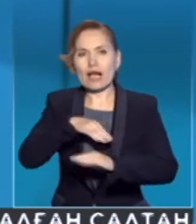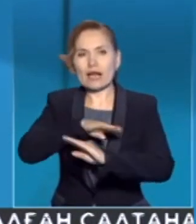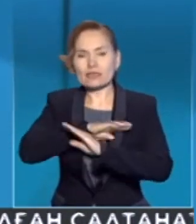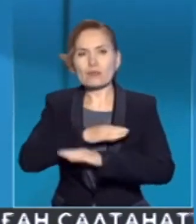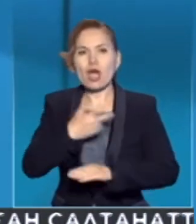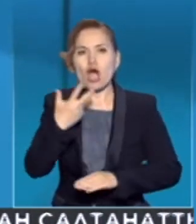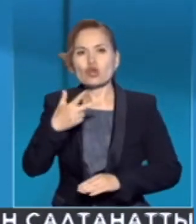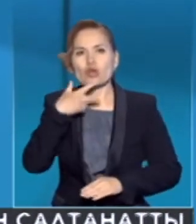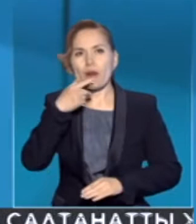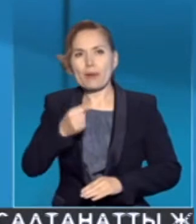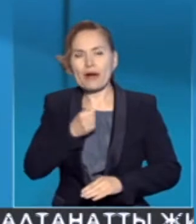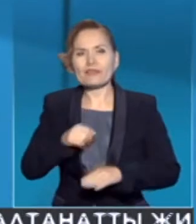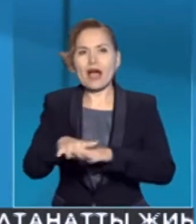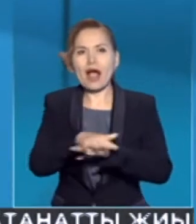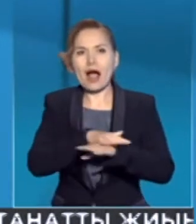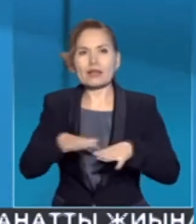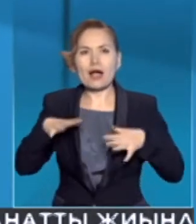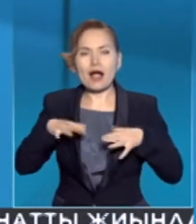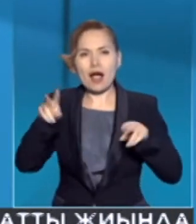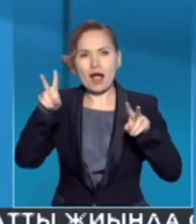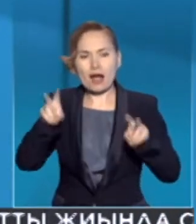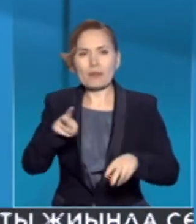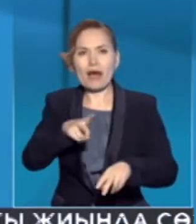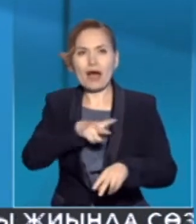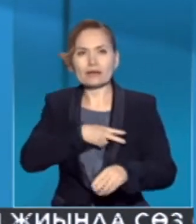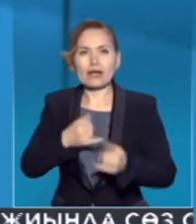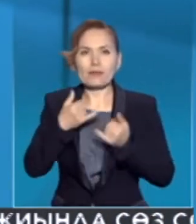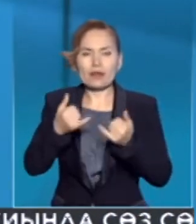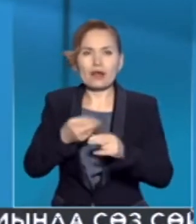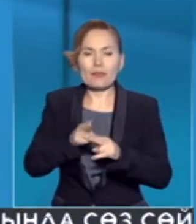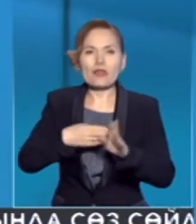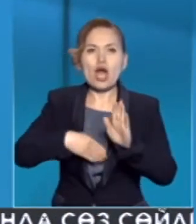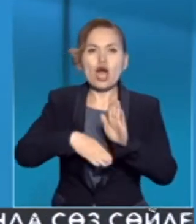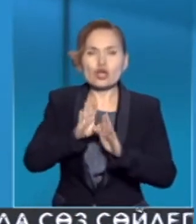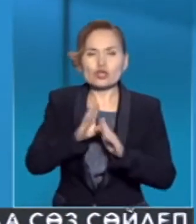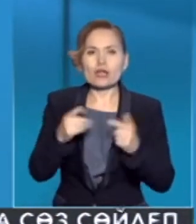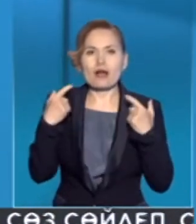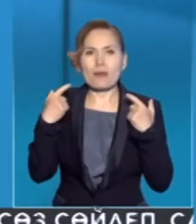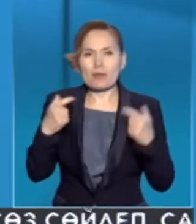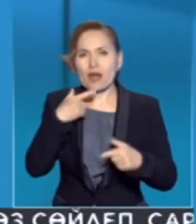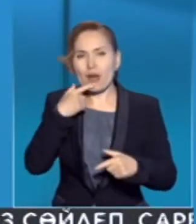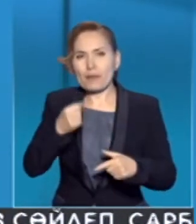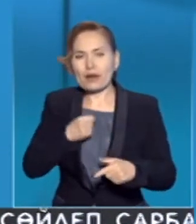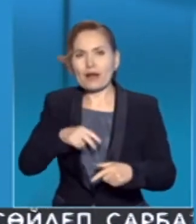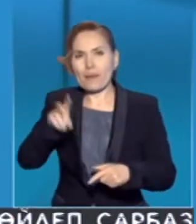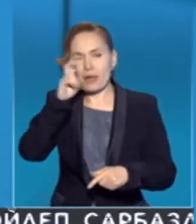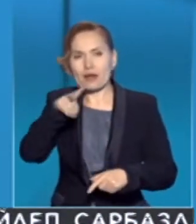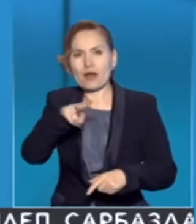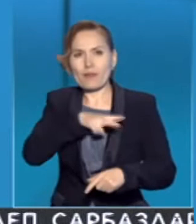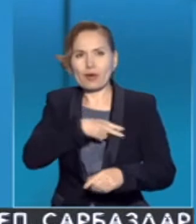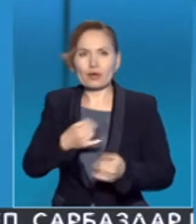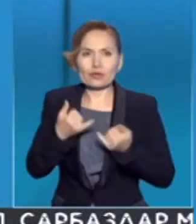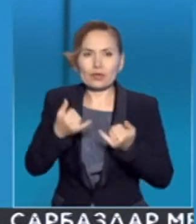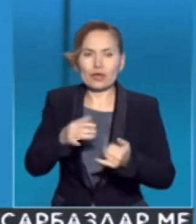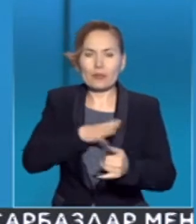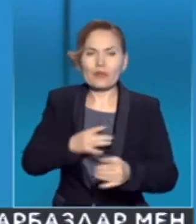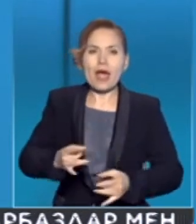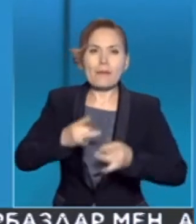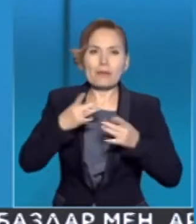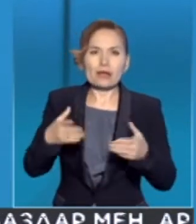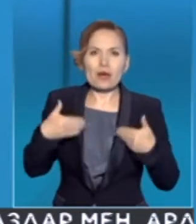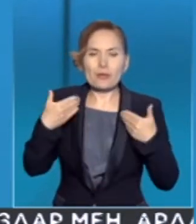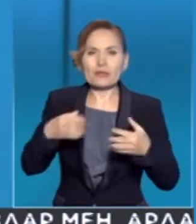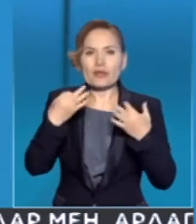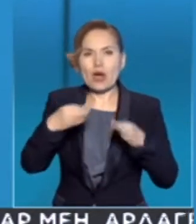майдангерге халық қаһарманы атағын берді. Әрі үздік әскери қызметкерлерге мемлекеттік награда табыстап, мерейлерін өсірді. Мерекесімен